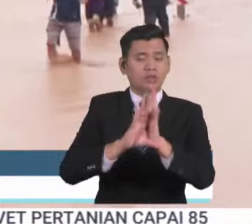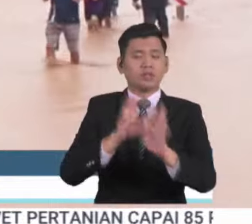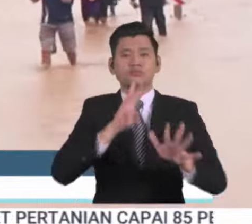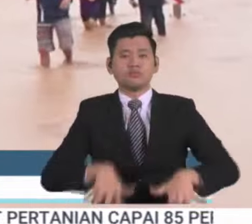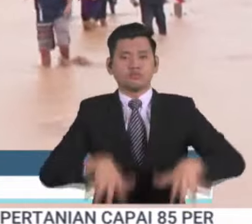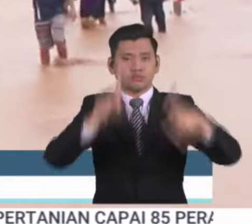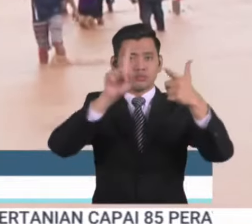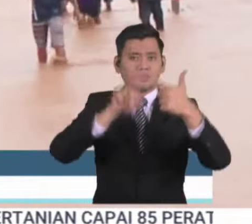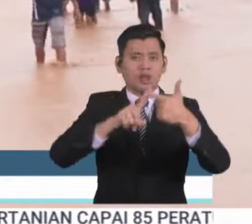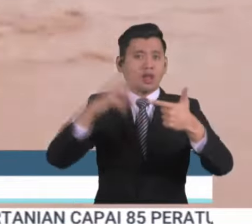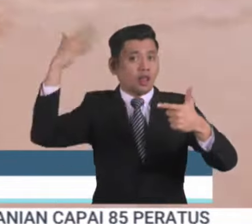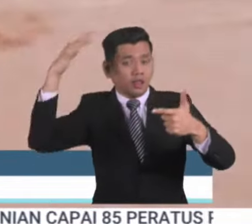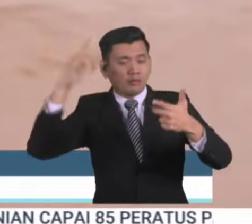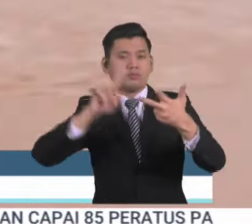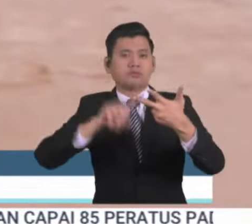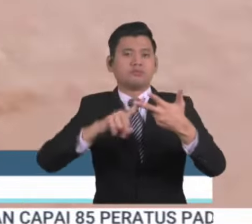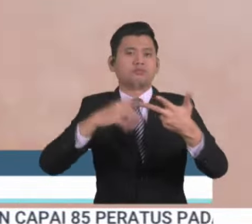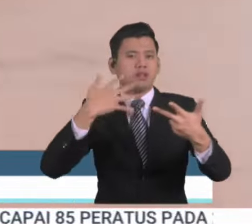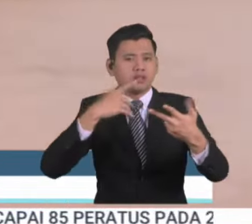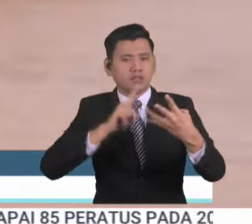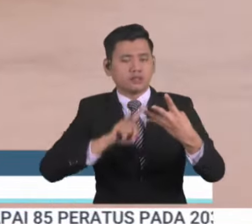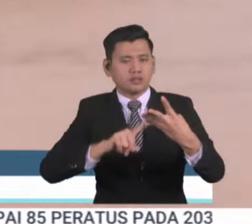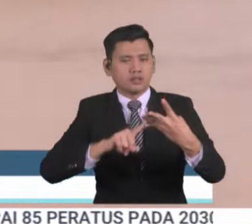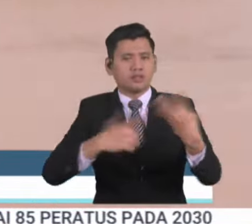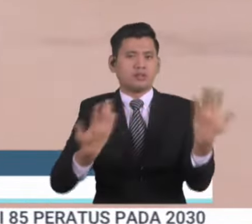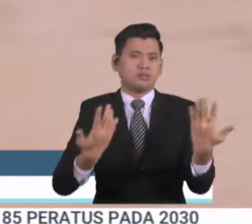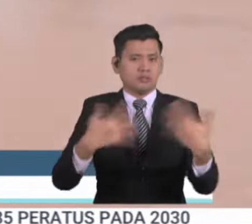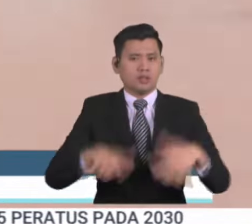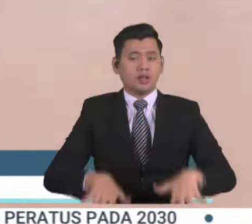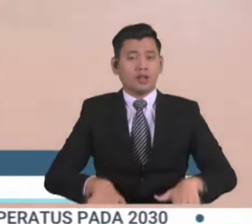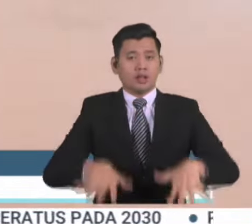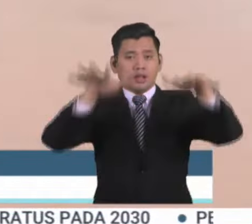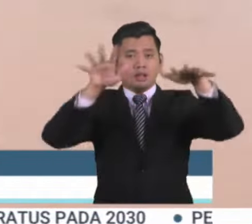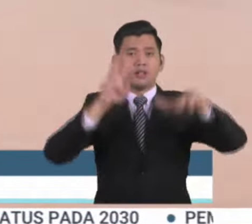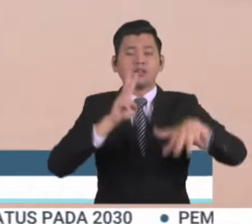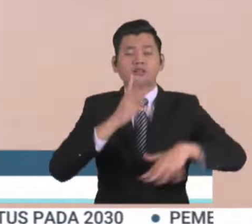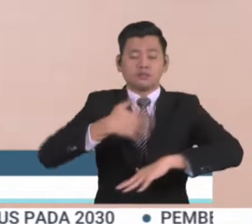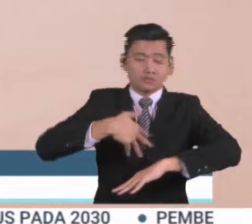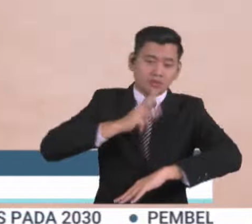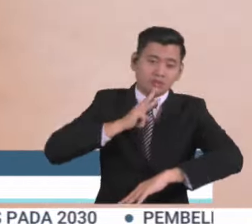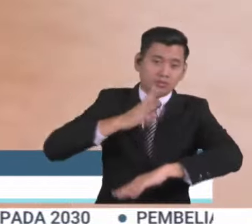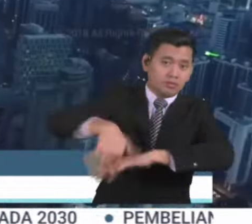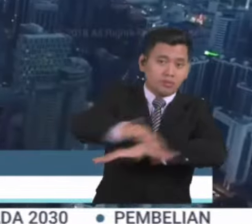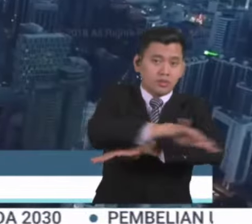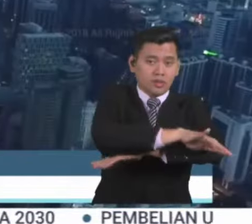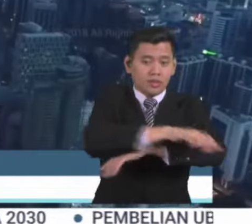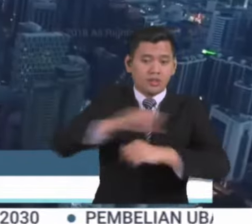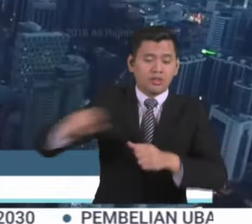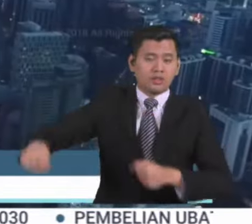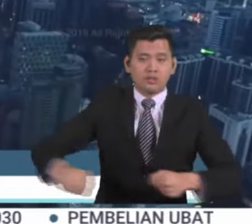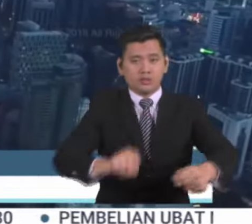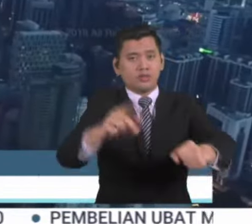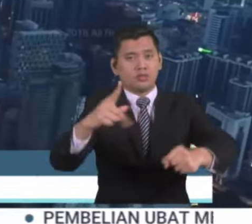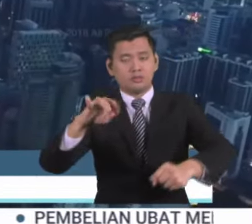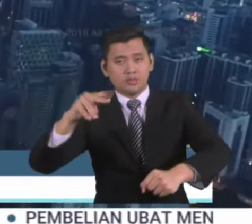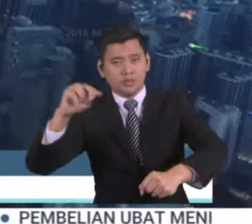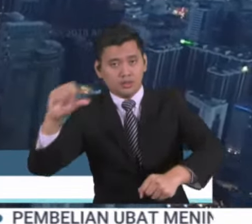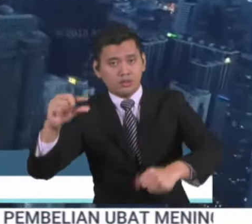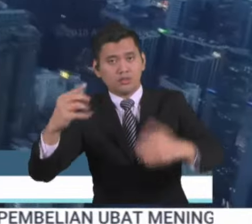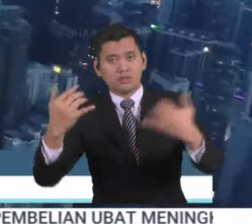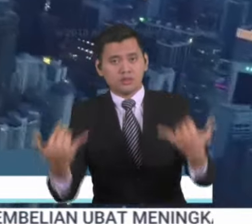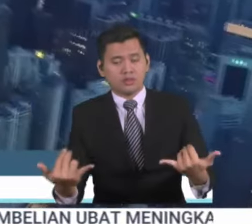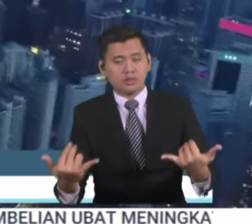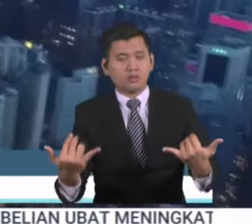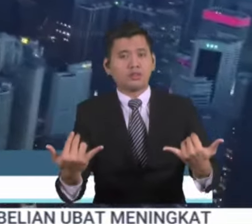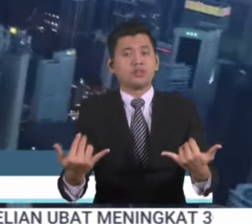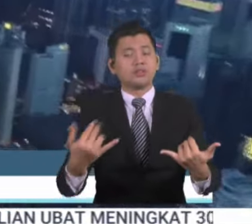kemarau, gelombang haba dan peningkatan paras laut. Sebagai contoh, lembangan sungai Mekong yang menjadi sumber kehidupan jutaan penduduk